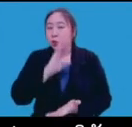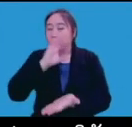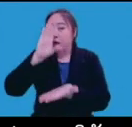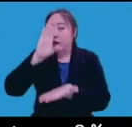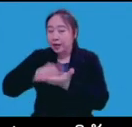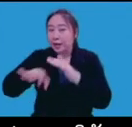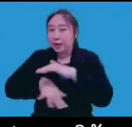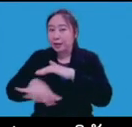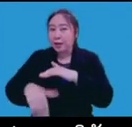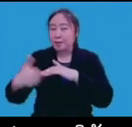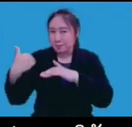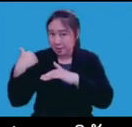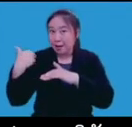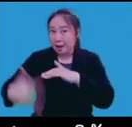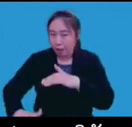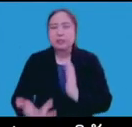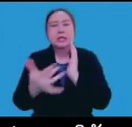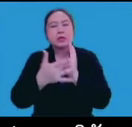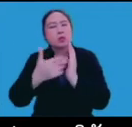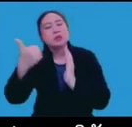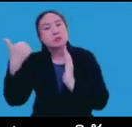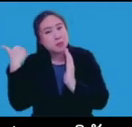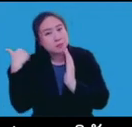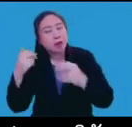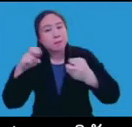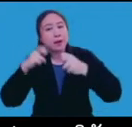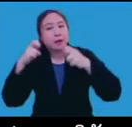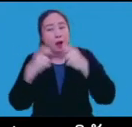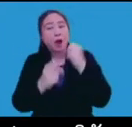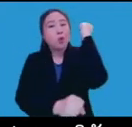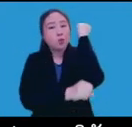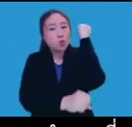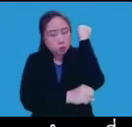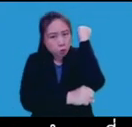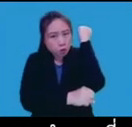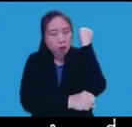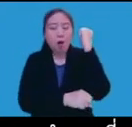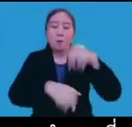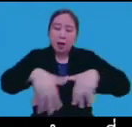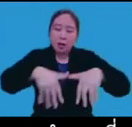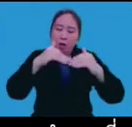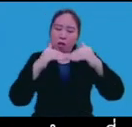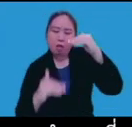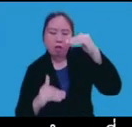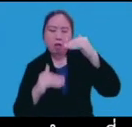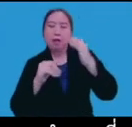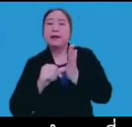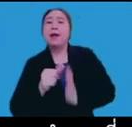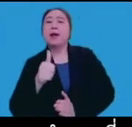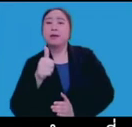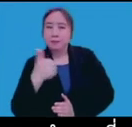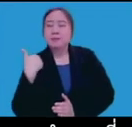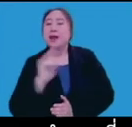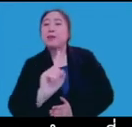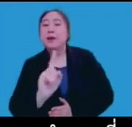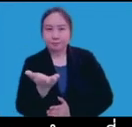แล้วยังมีเทคโนโลยีอะไรอีกหรือไม่ที่จะสามารถแก้ไขปัญหาความยากจนและเหลื่อมล้ำของไทยได้ครับเชิญท่านวิทยาก